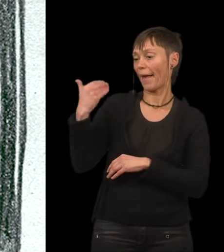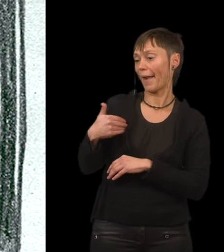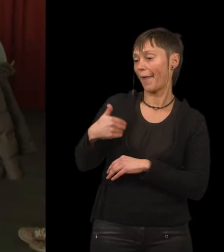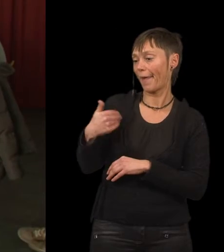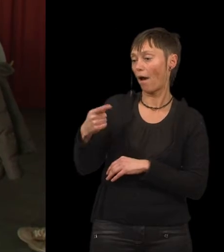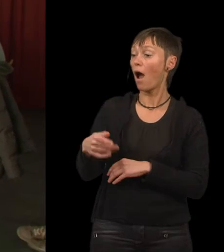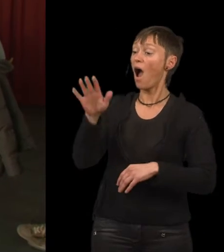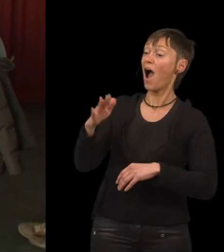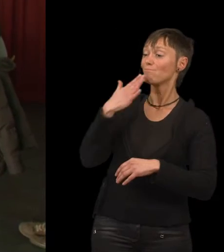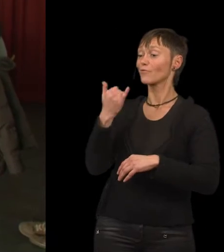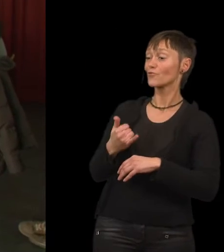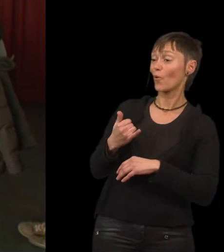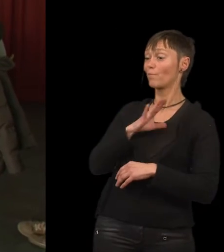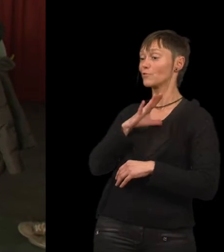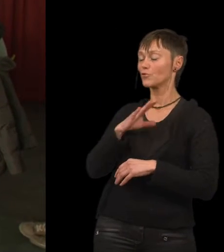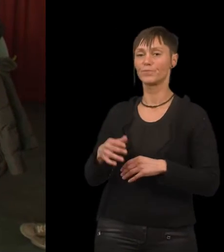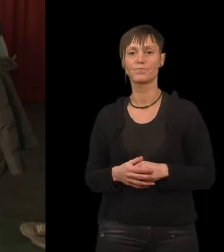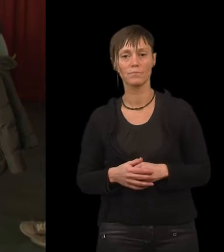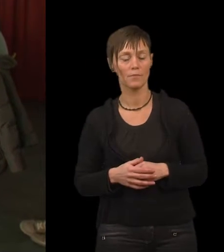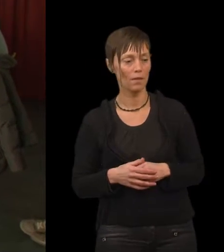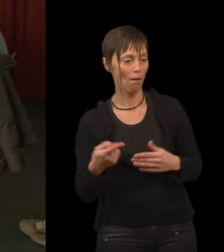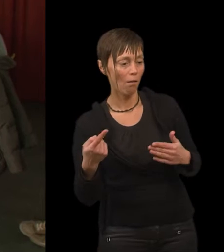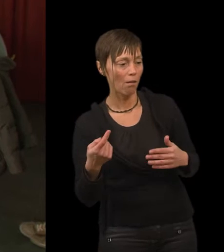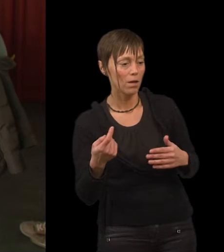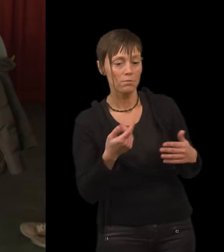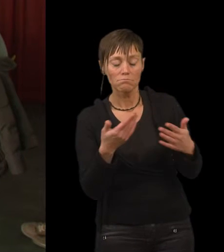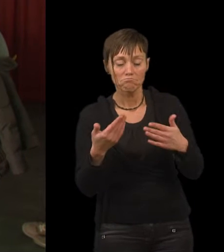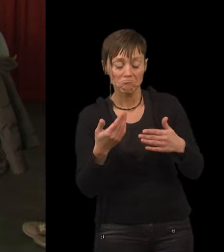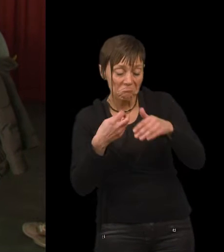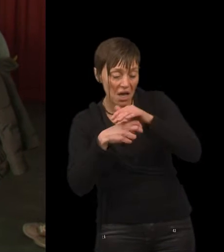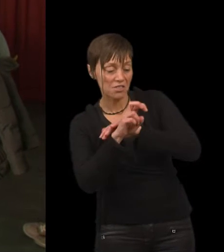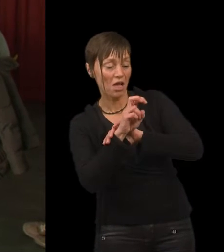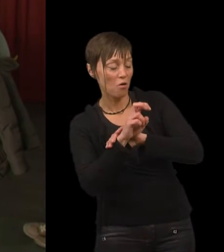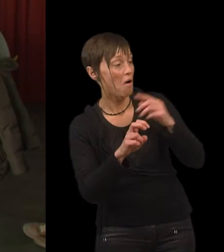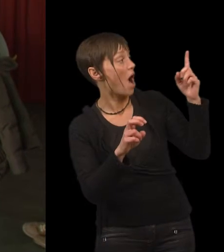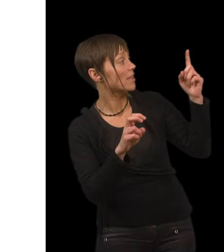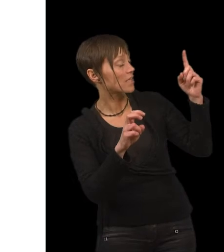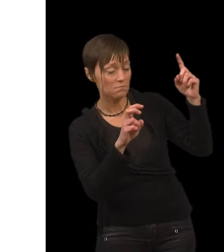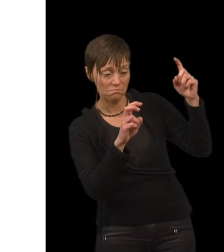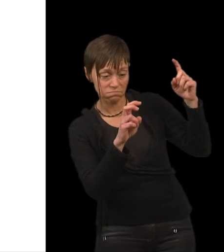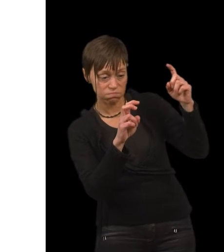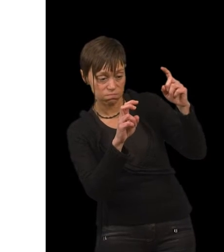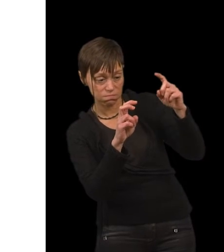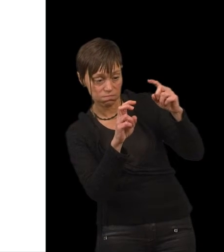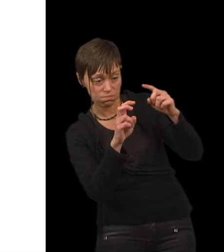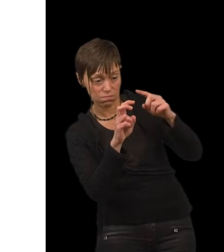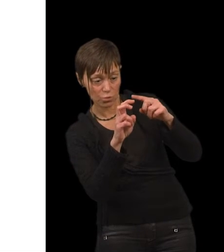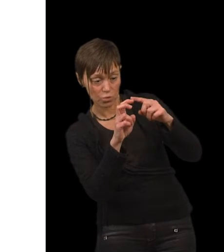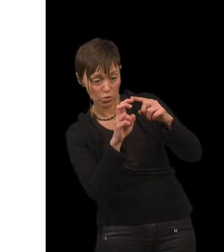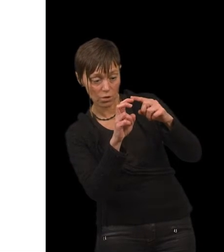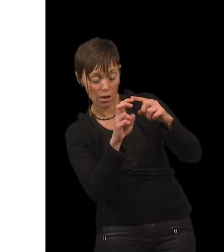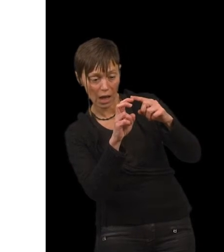monsieur. Visiblement contrarié, surprend 3 escargots. L'index touche une antenne. L'escargot